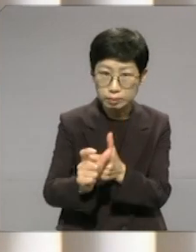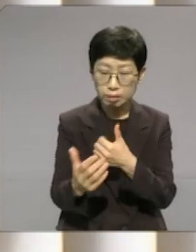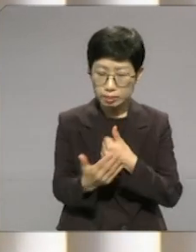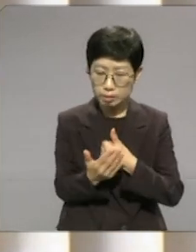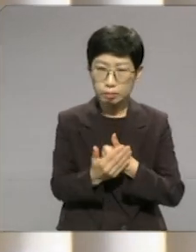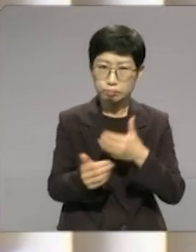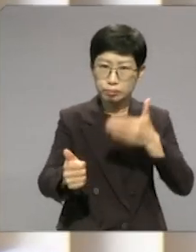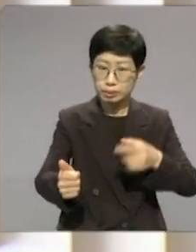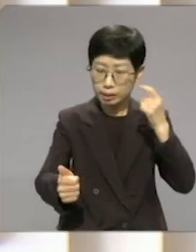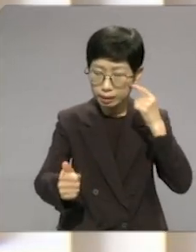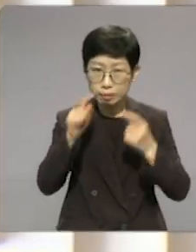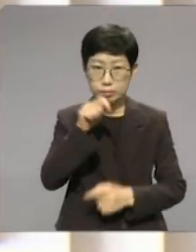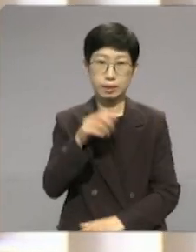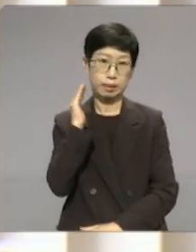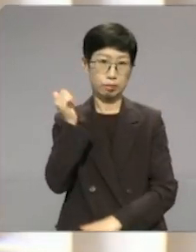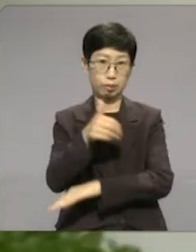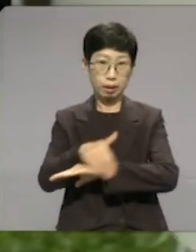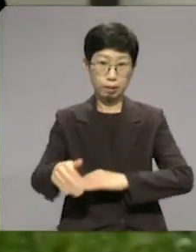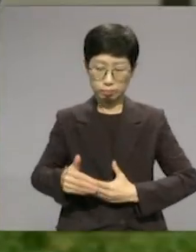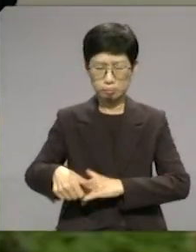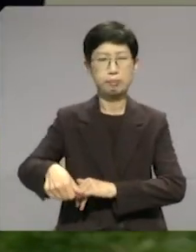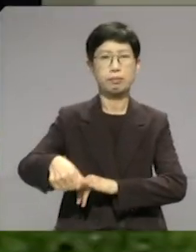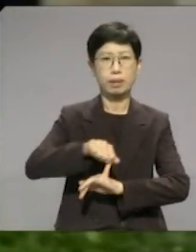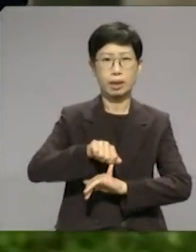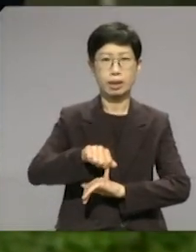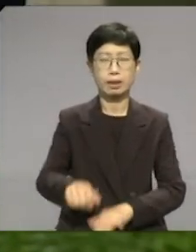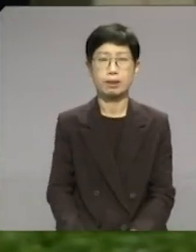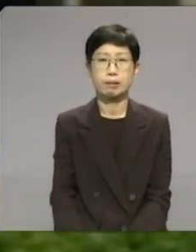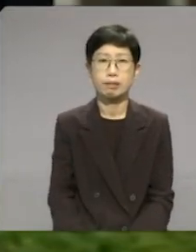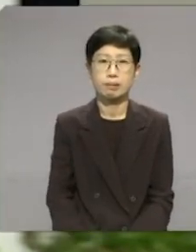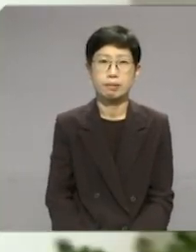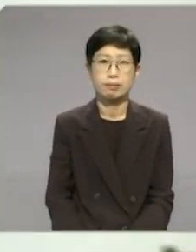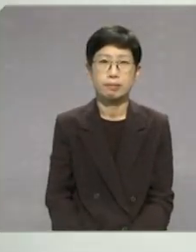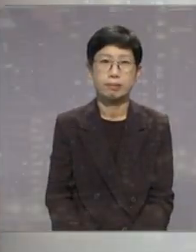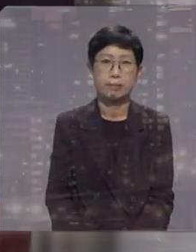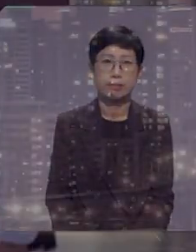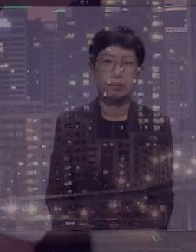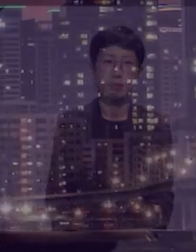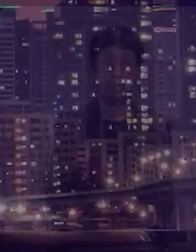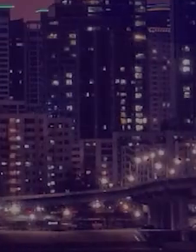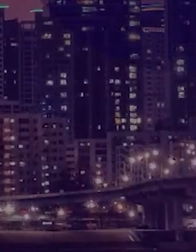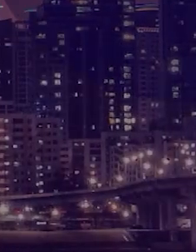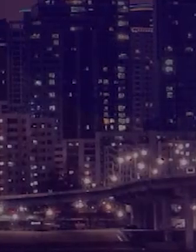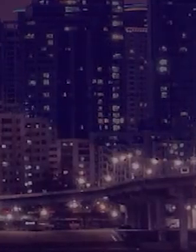볼로디미르 젤렌스키 우크라이나 대통령의 계획도 차질을 빚게 되었습니다. 월드뉴스 김준우입니다.